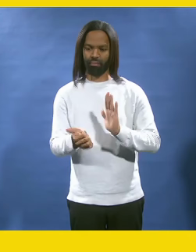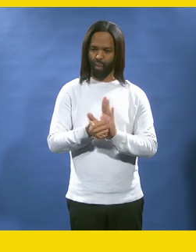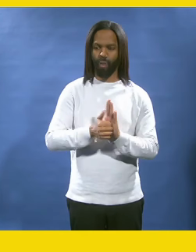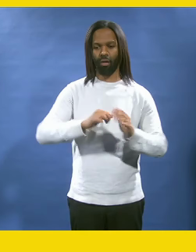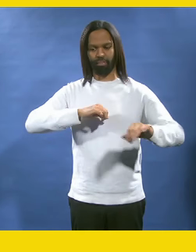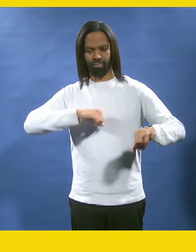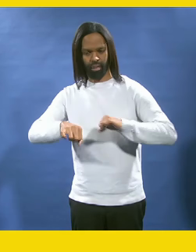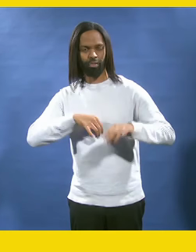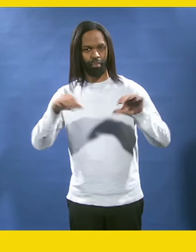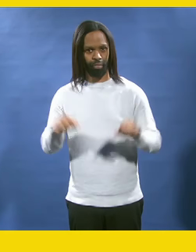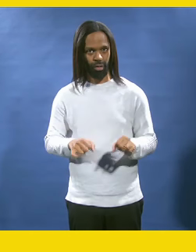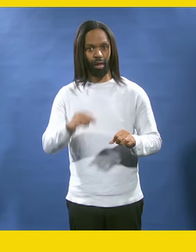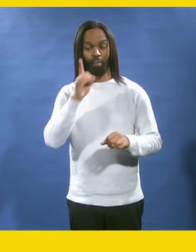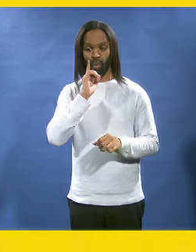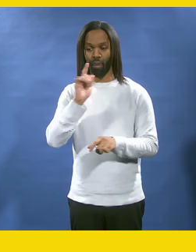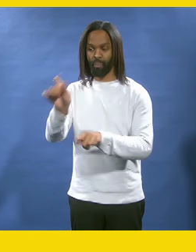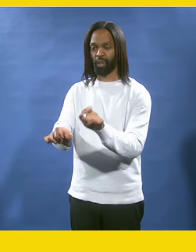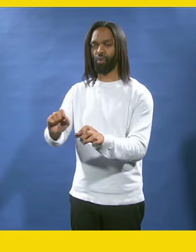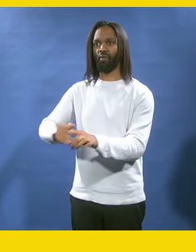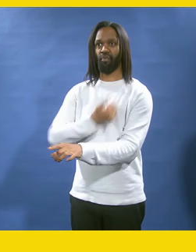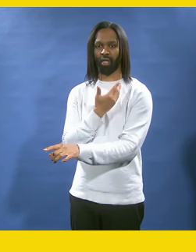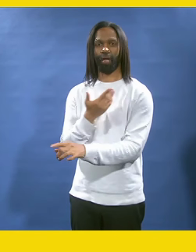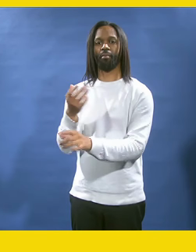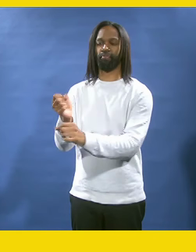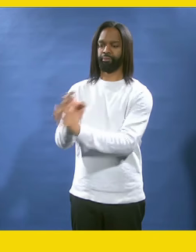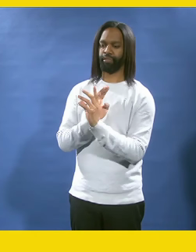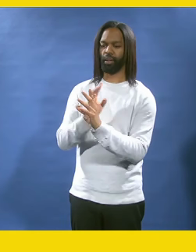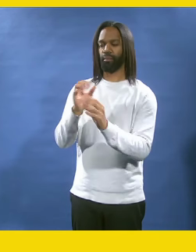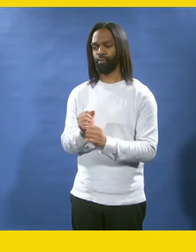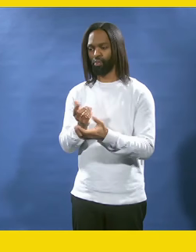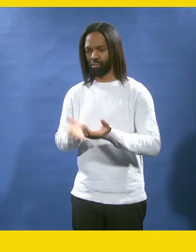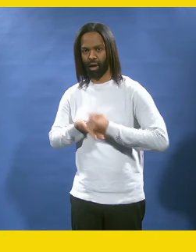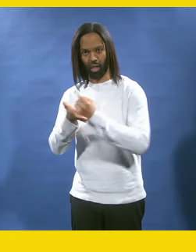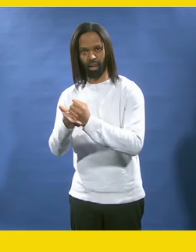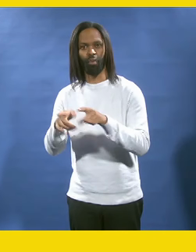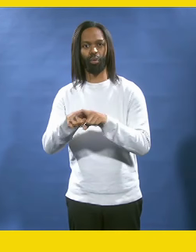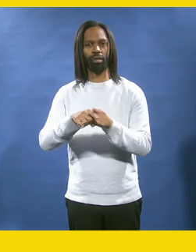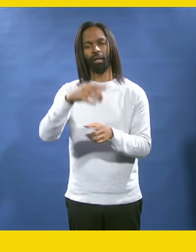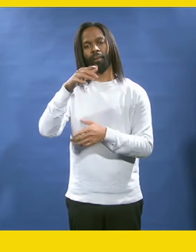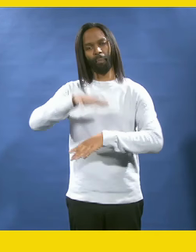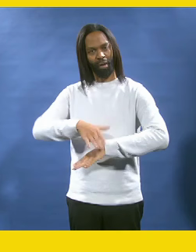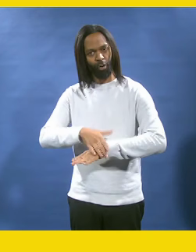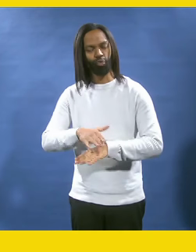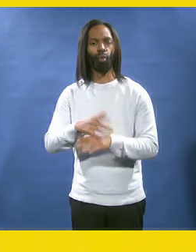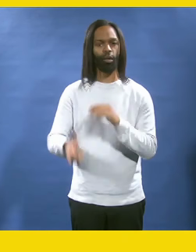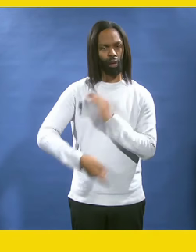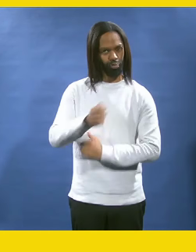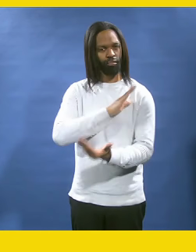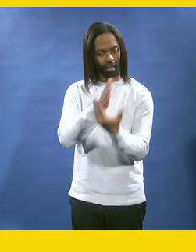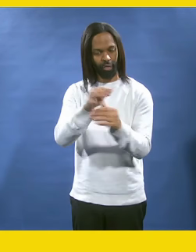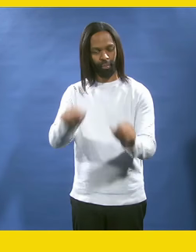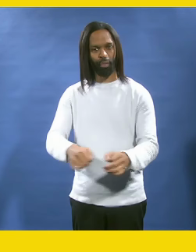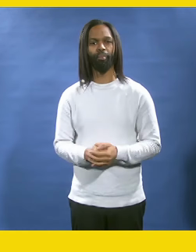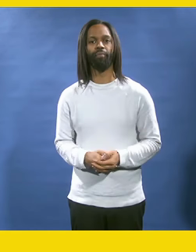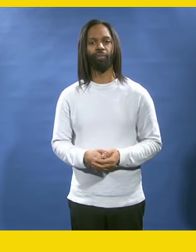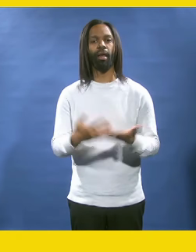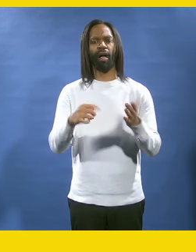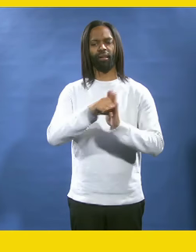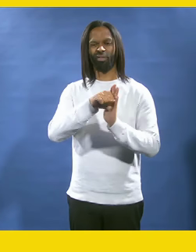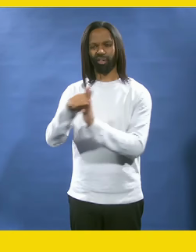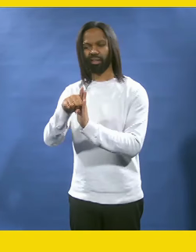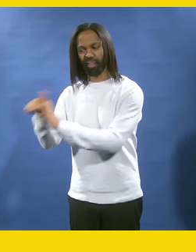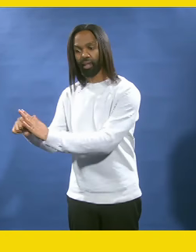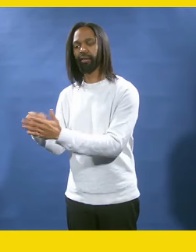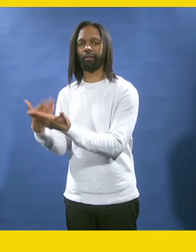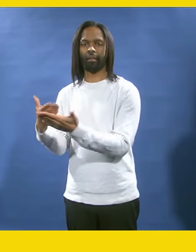et soutiennent les victimes et agissent pour la prévention et l'éducation, contrer la montée des extrêmes droites qui